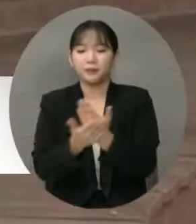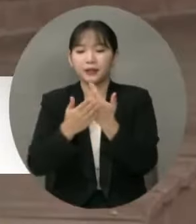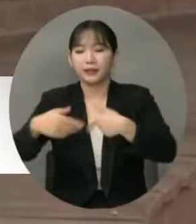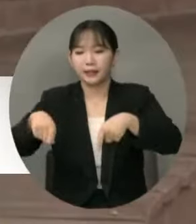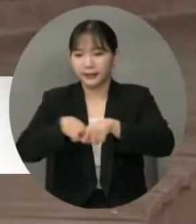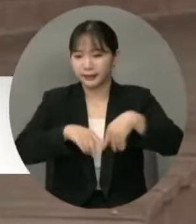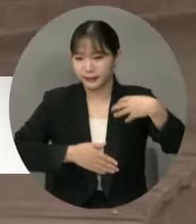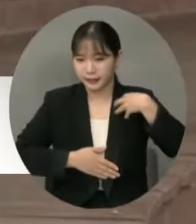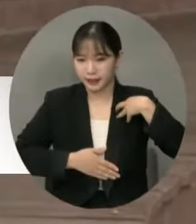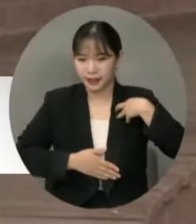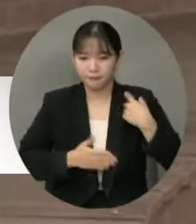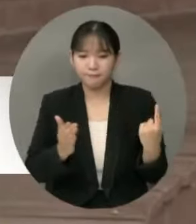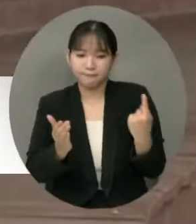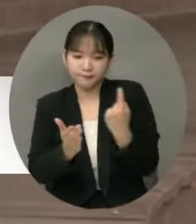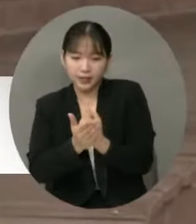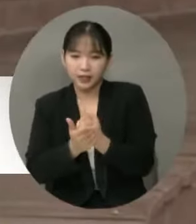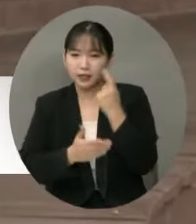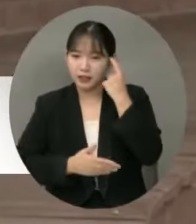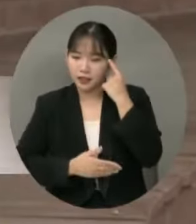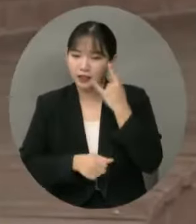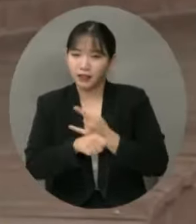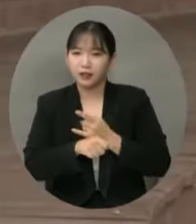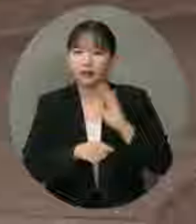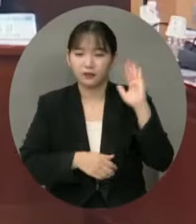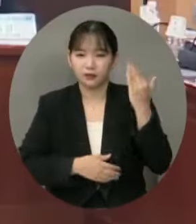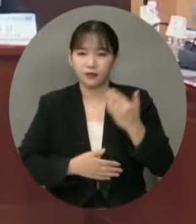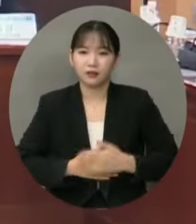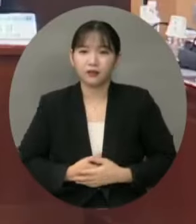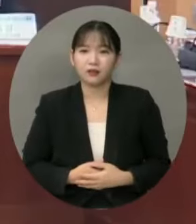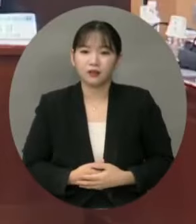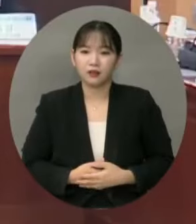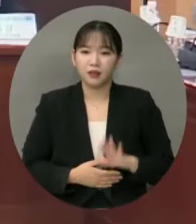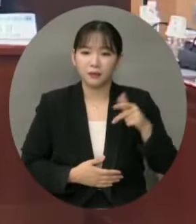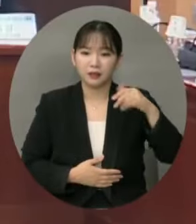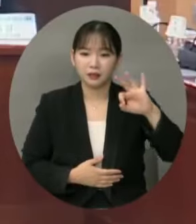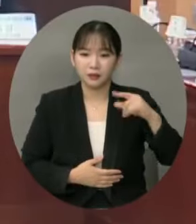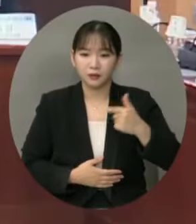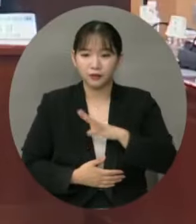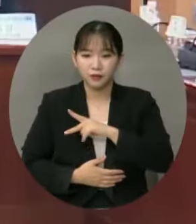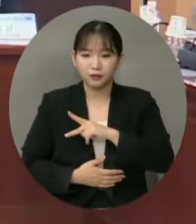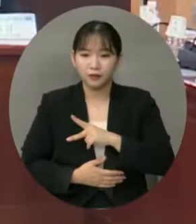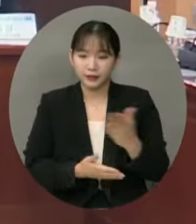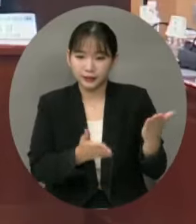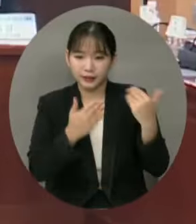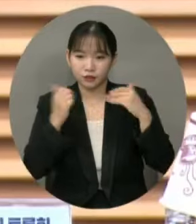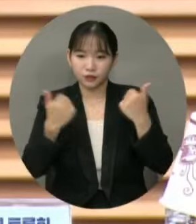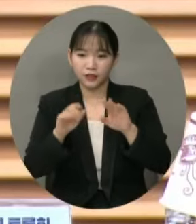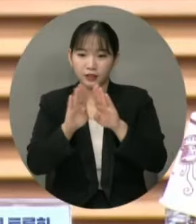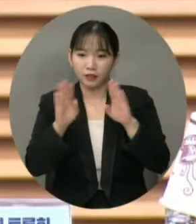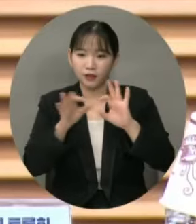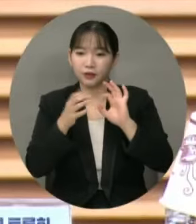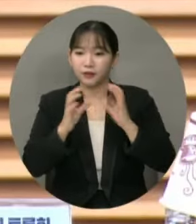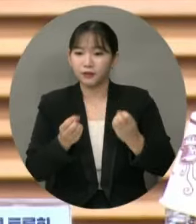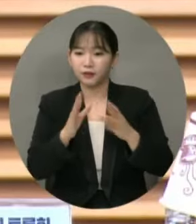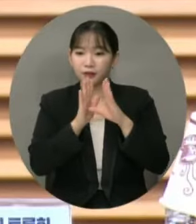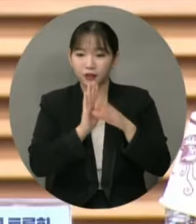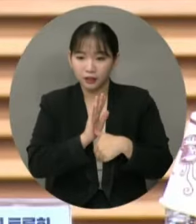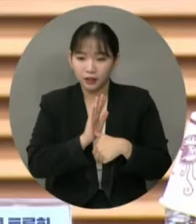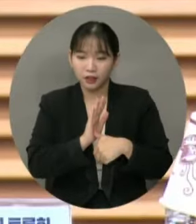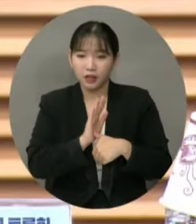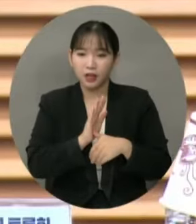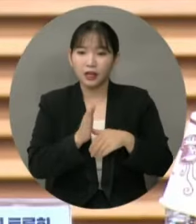책임질 상생 대상으로 바라봐야 하는 이유입니다 박지원 의원 주체로 국회에서 열린 관련 토론에서도